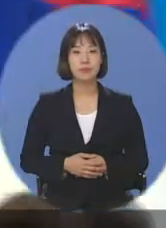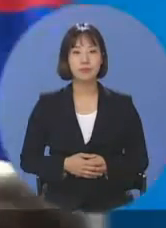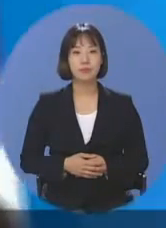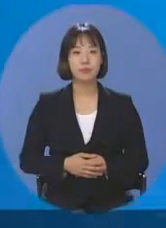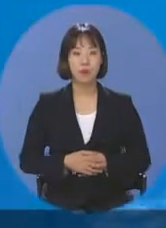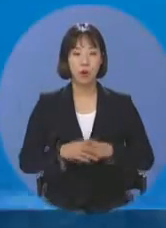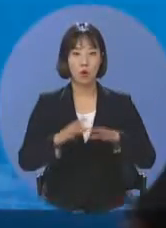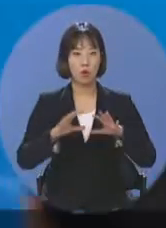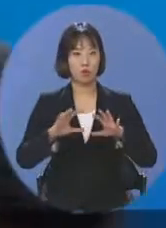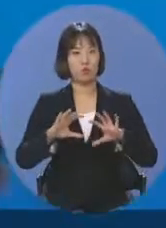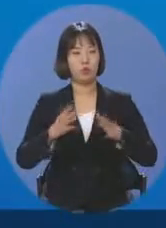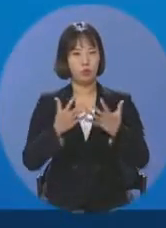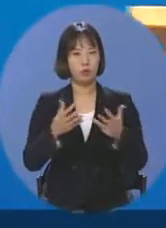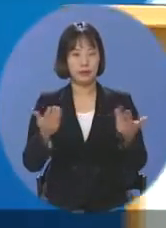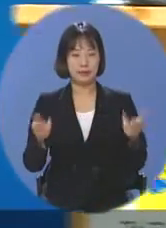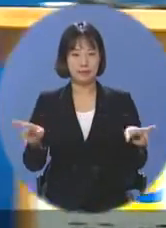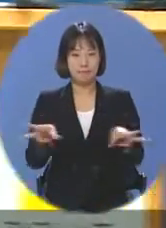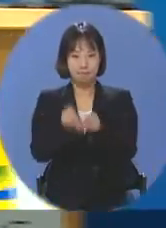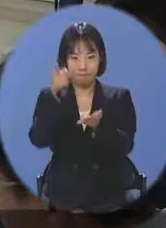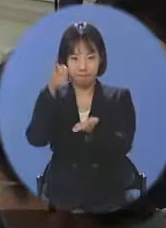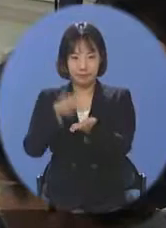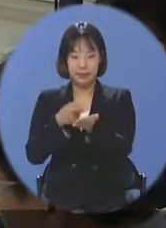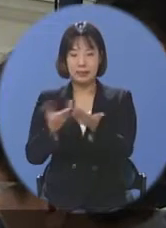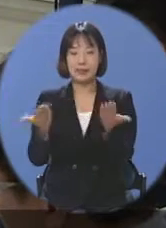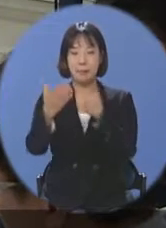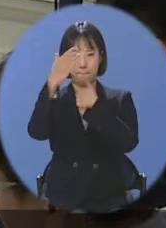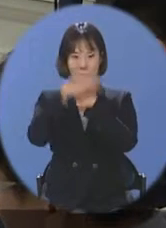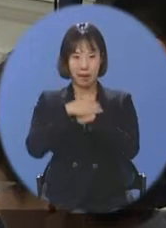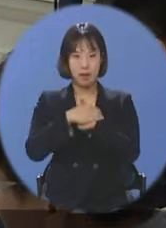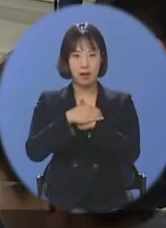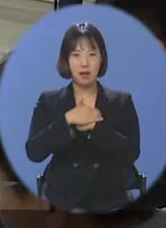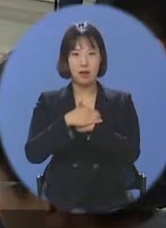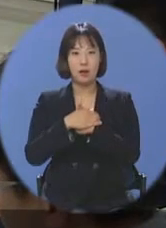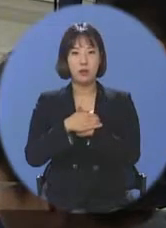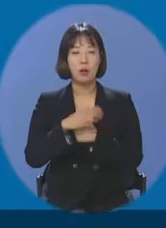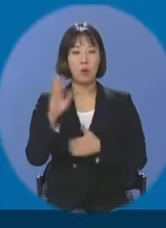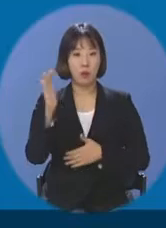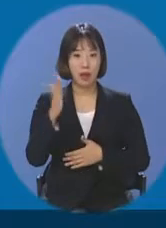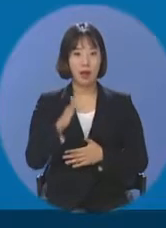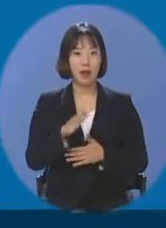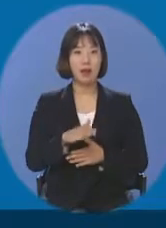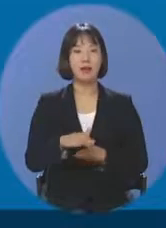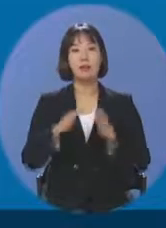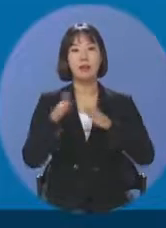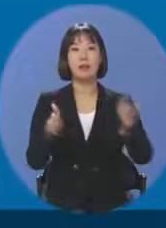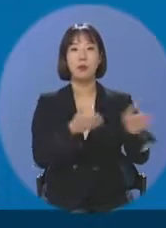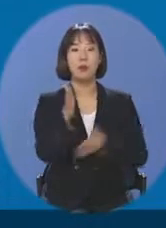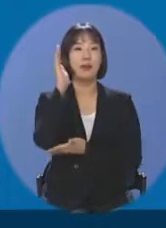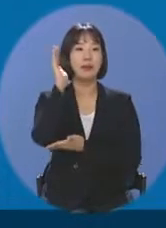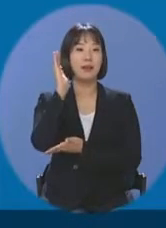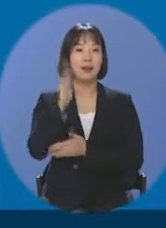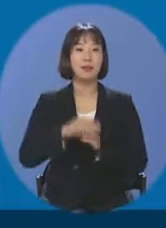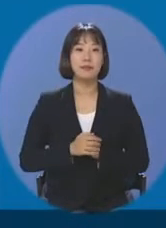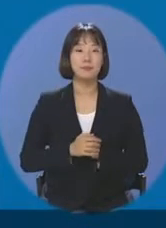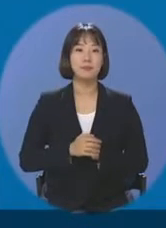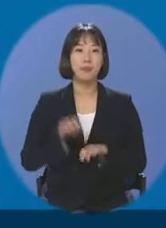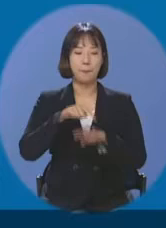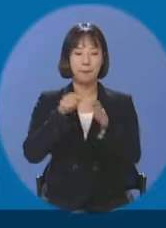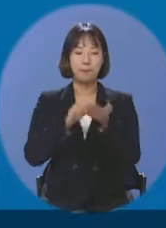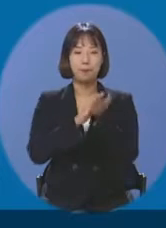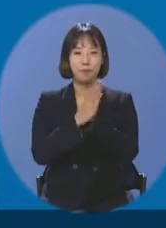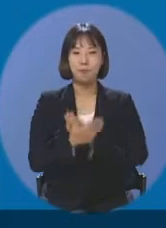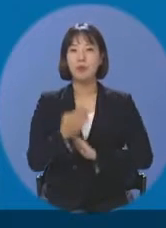국무총리 지명을 받은 뒤 전남 도민에게 마지막 인사를 건넨 이낙연 전 전남지사. 변함없이 전남을 사랑하고